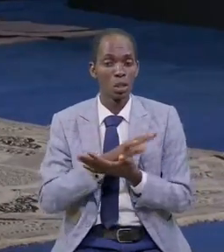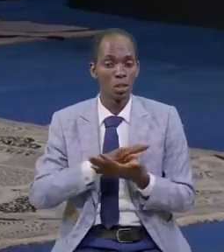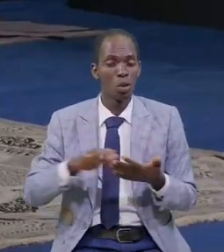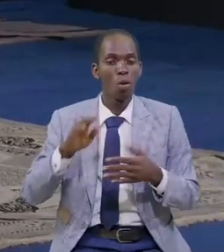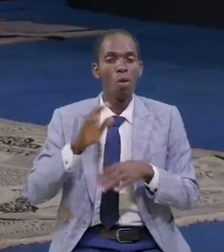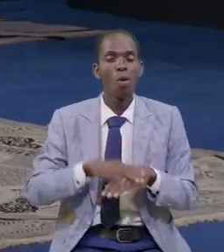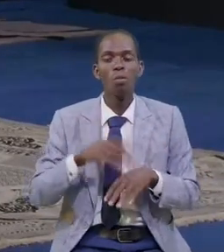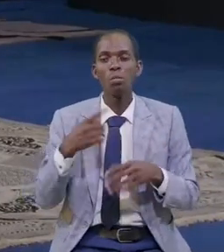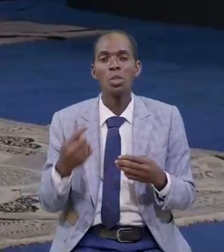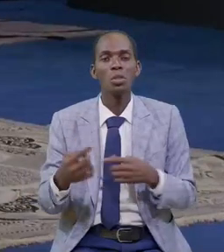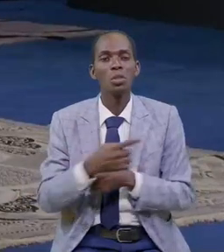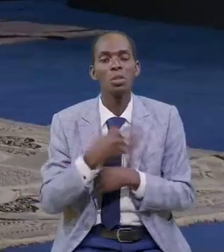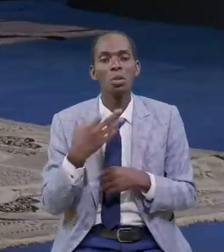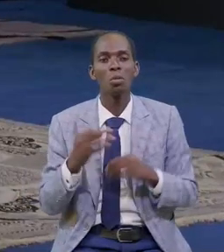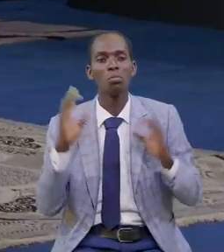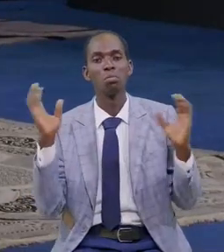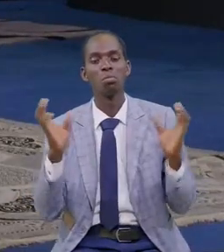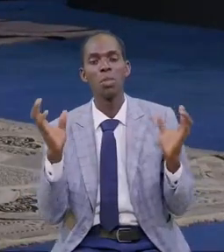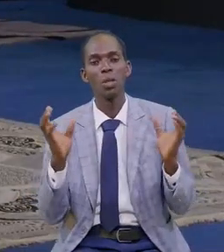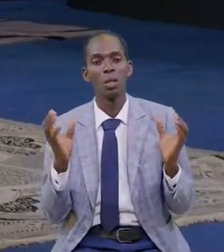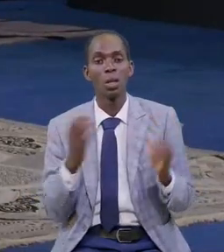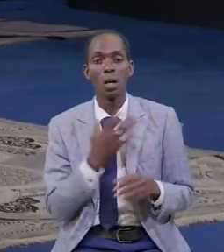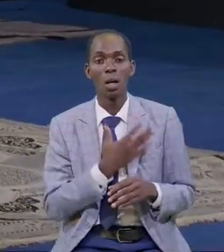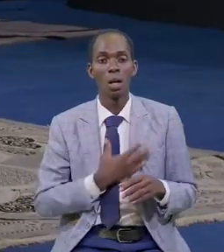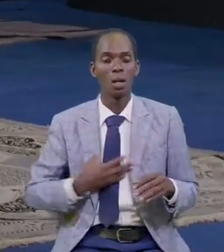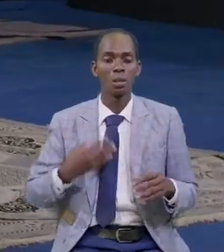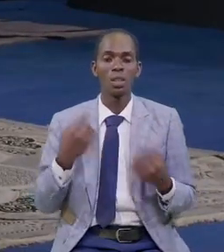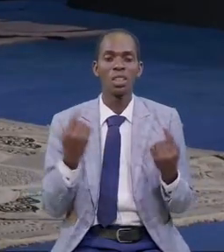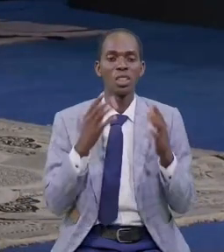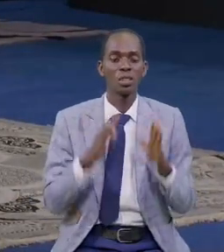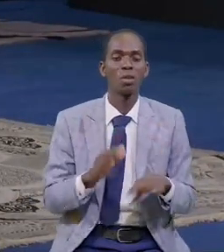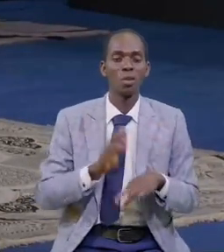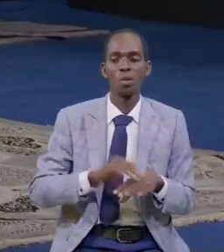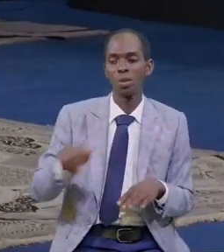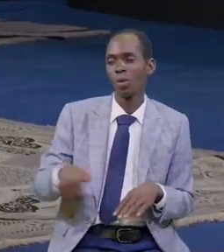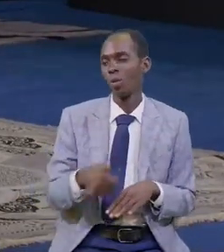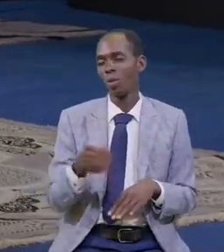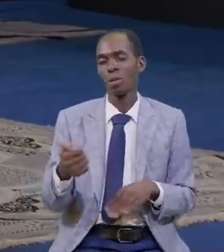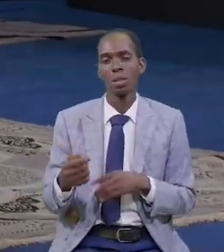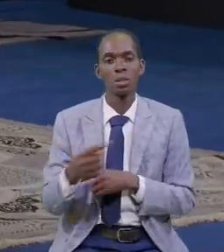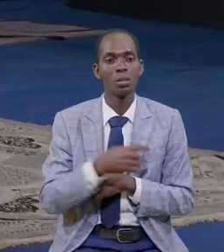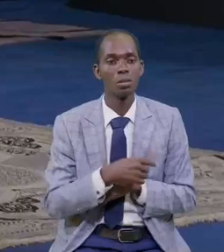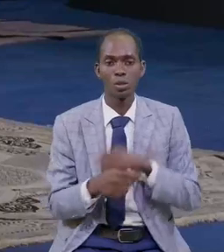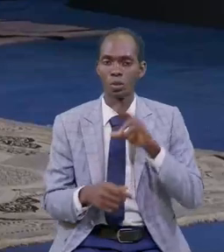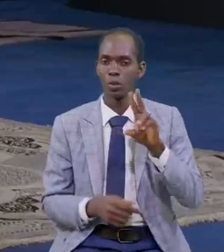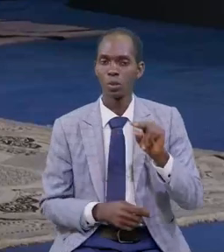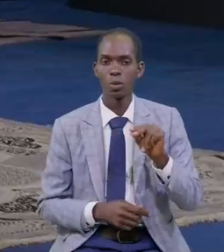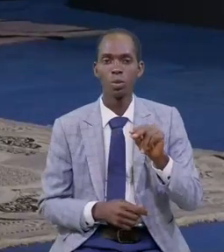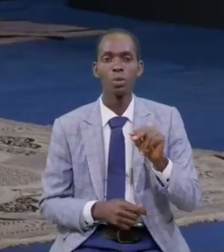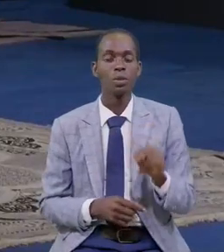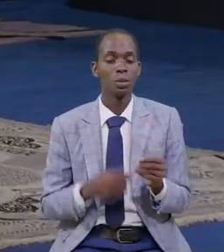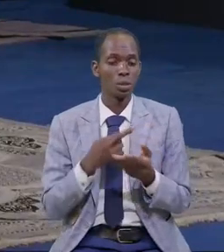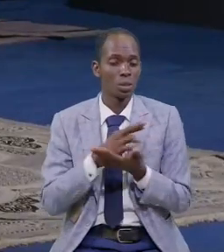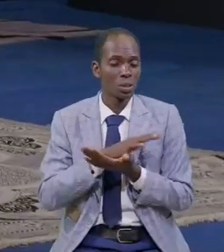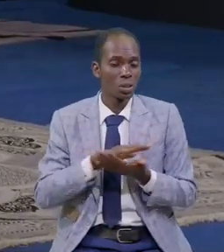la justice auutant de fête l'injustice les jours ordinaires mais se montrer